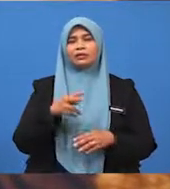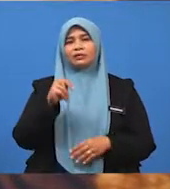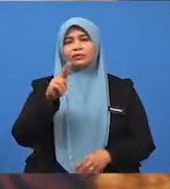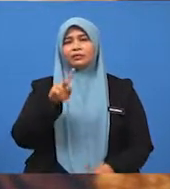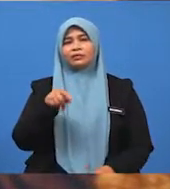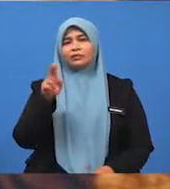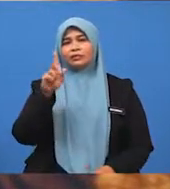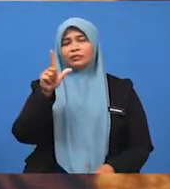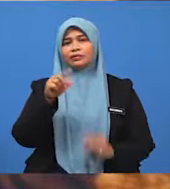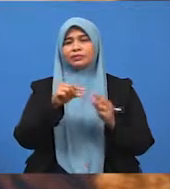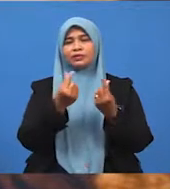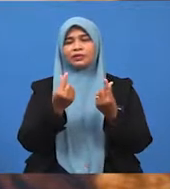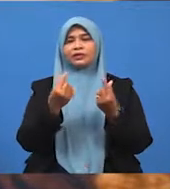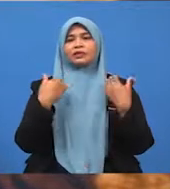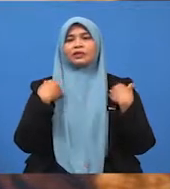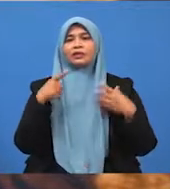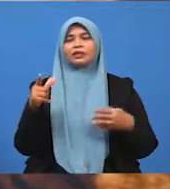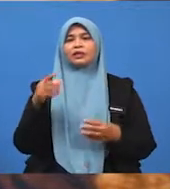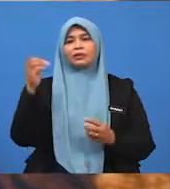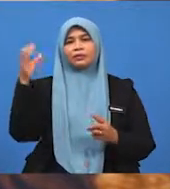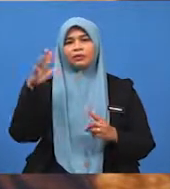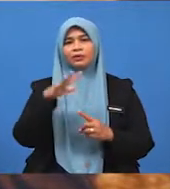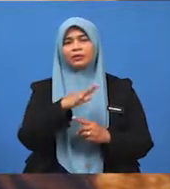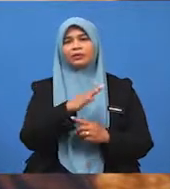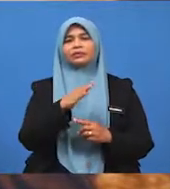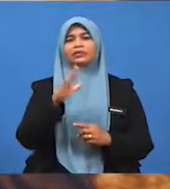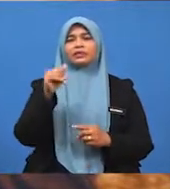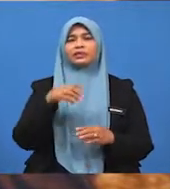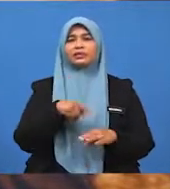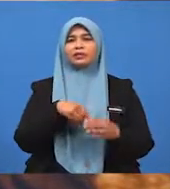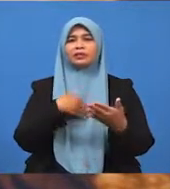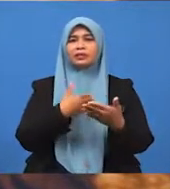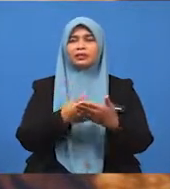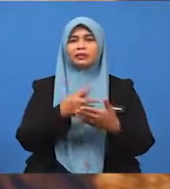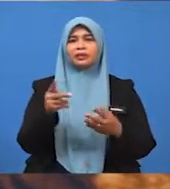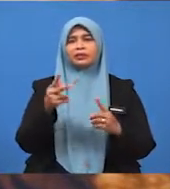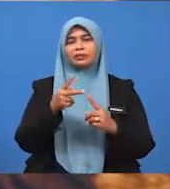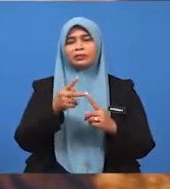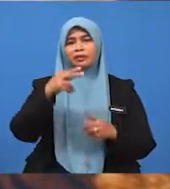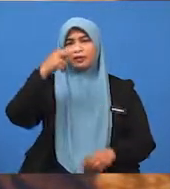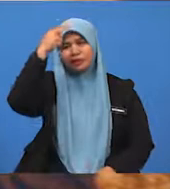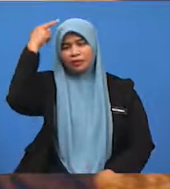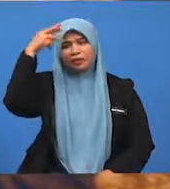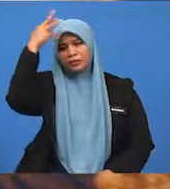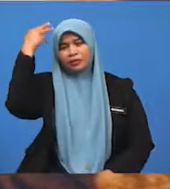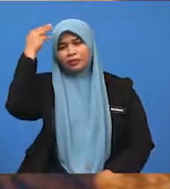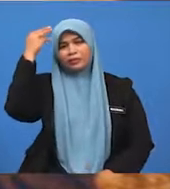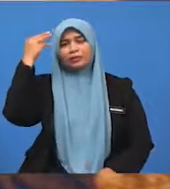Quran adalah wahyu yang disampaikan kepada Rasulullah